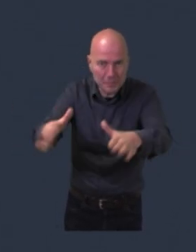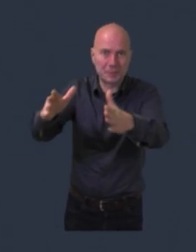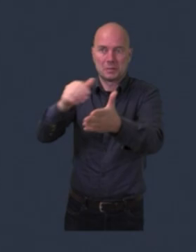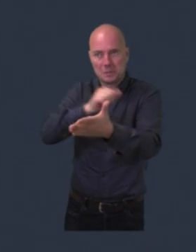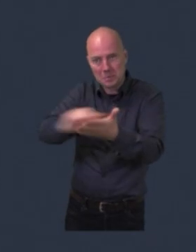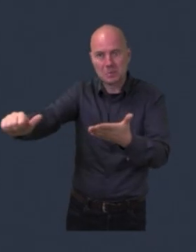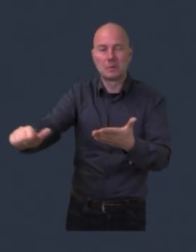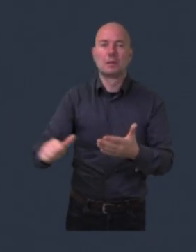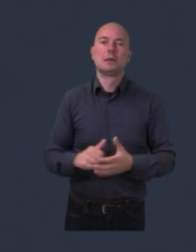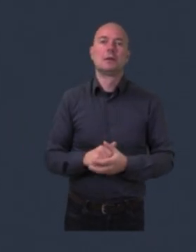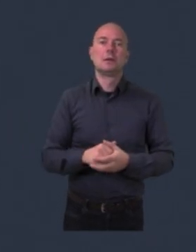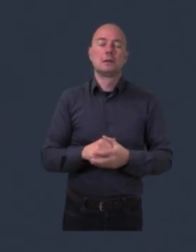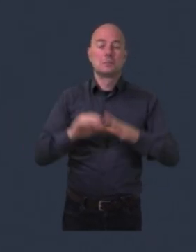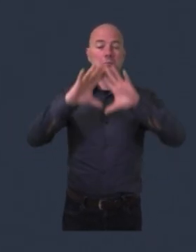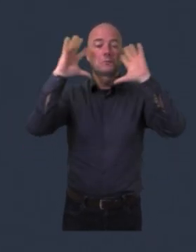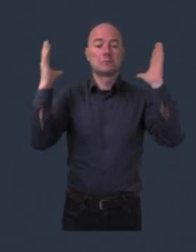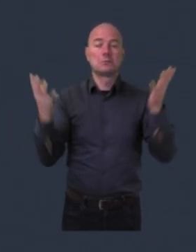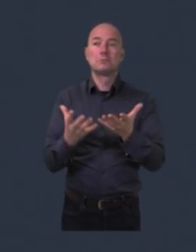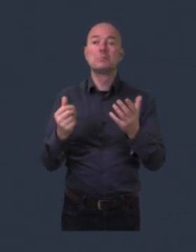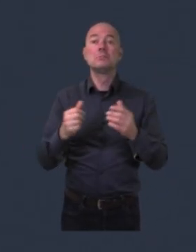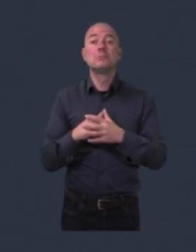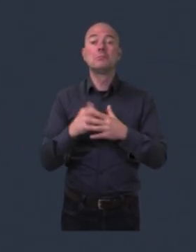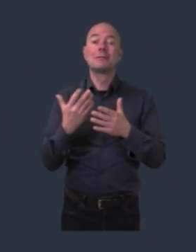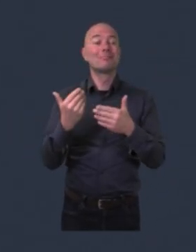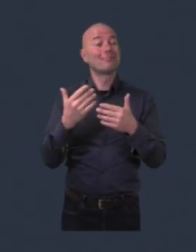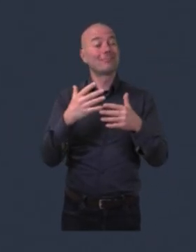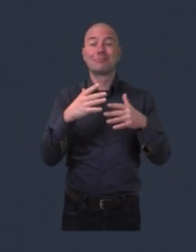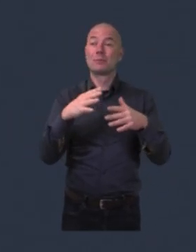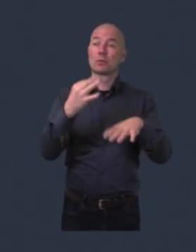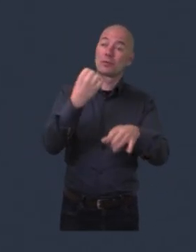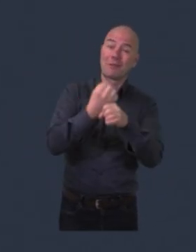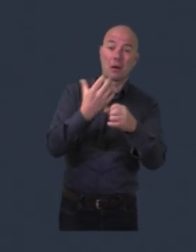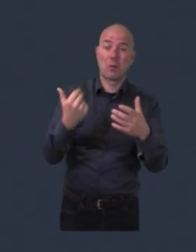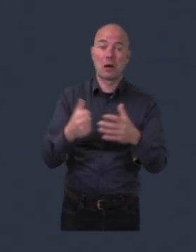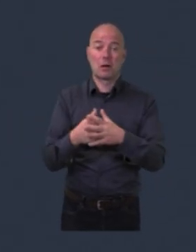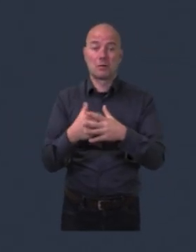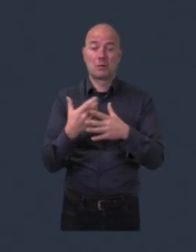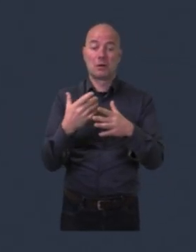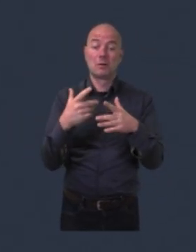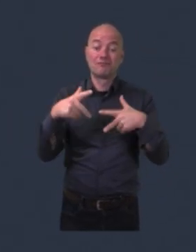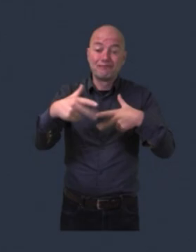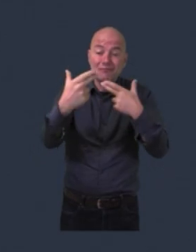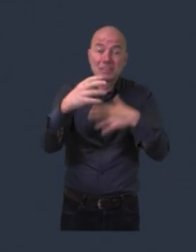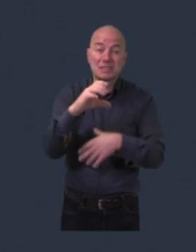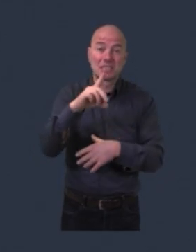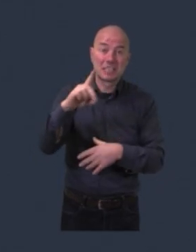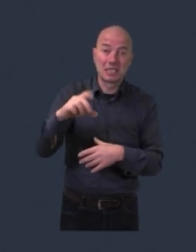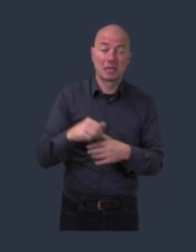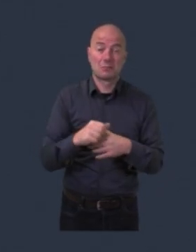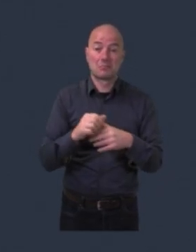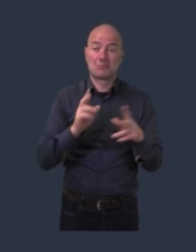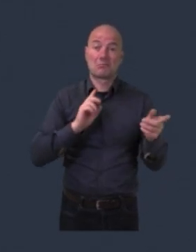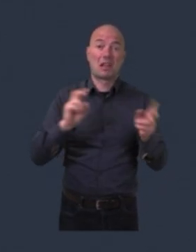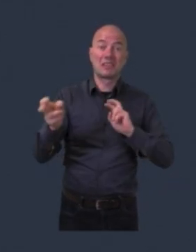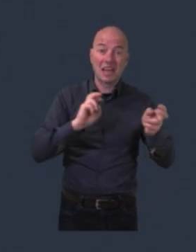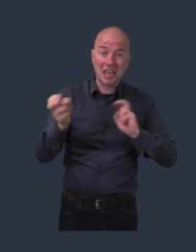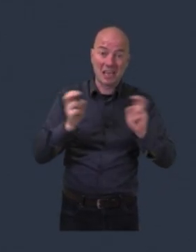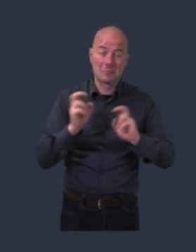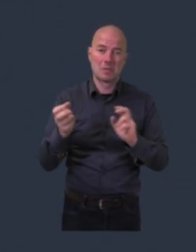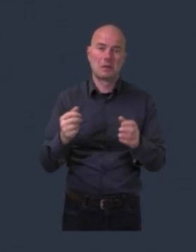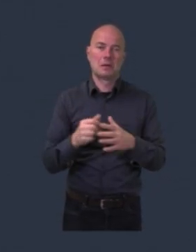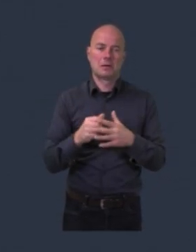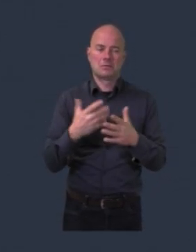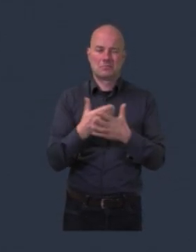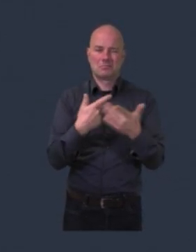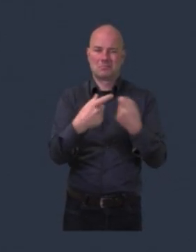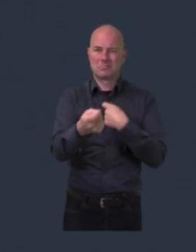grande majorité des emplois proposés sont des CDD ou des missions d'intérim. La précarité ne saurait être l'horizon que nous offrons à notre jeunesse. La